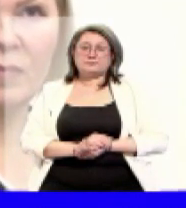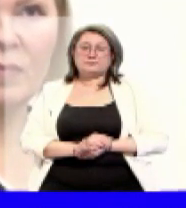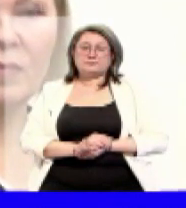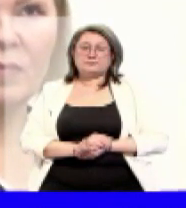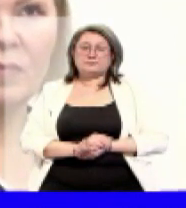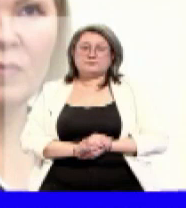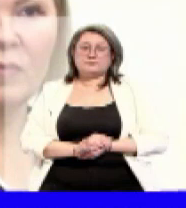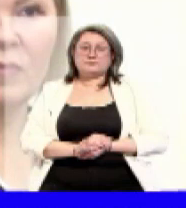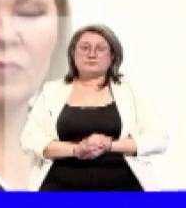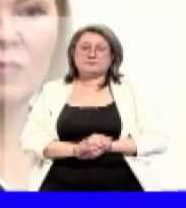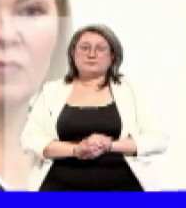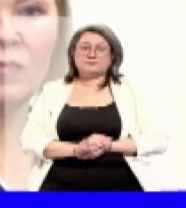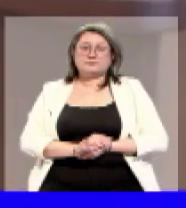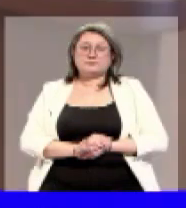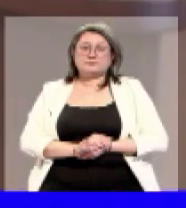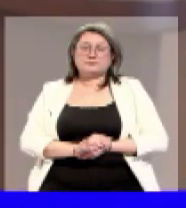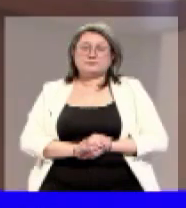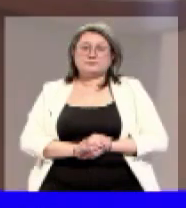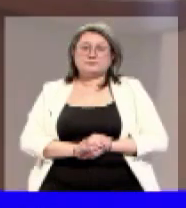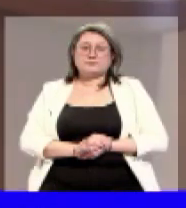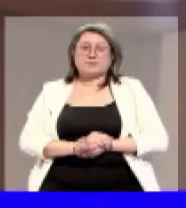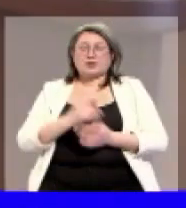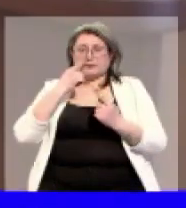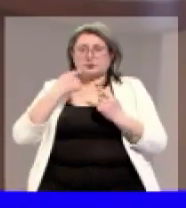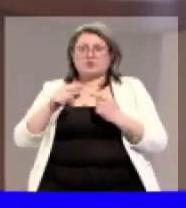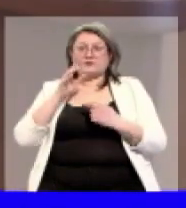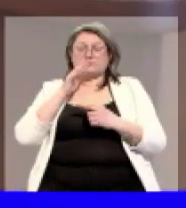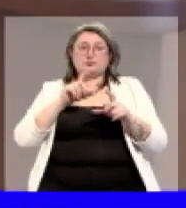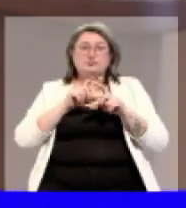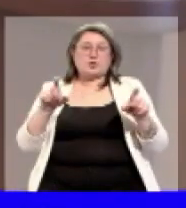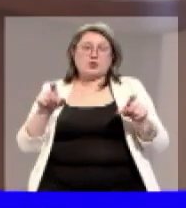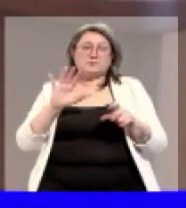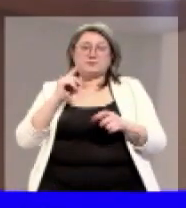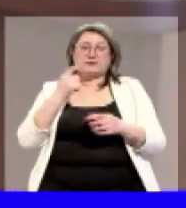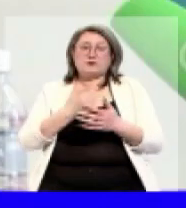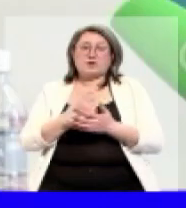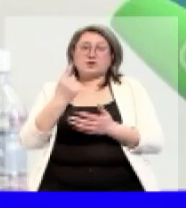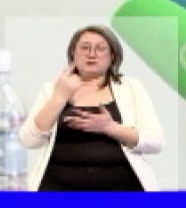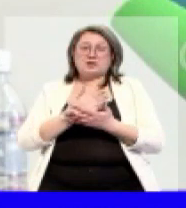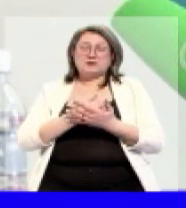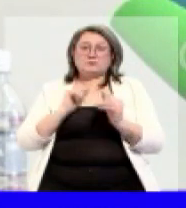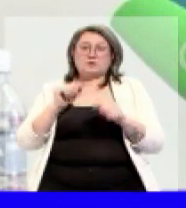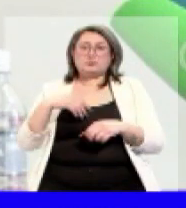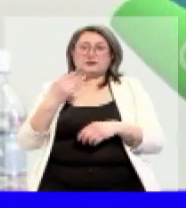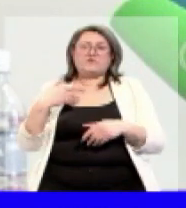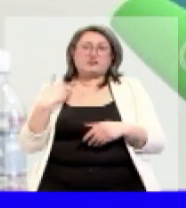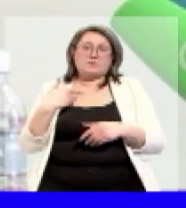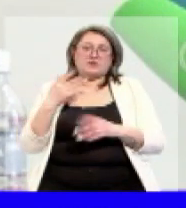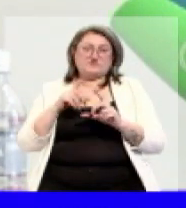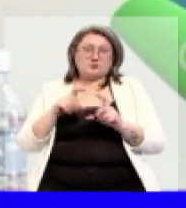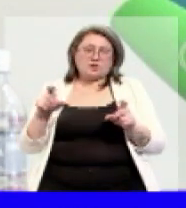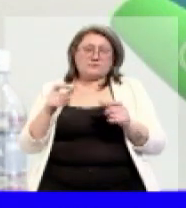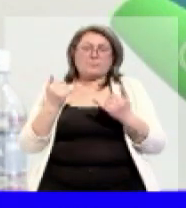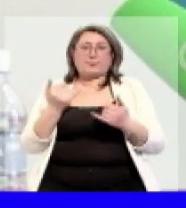мемлекеттен бір қолдаулар болса жақсы болар еді. Алдағы уақытта 1-ші сыныптан 11-ші сыныпқа дейінгі оқушыларға мектепте дәрумендер берілуі